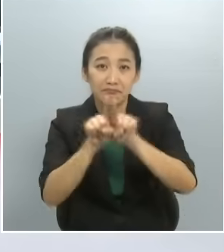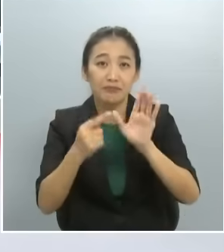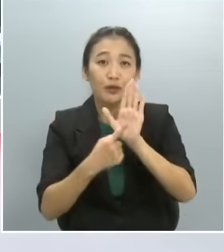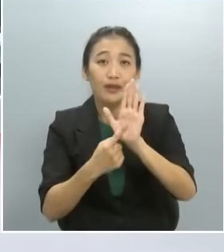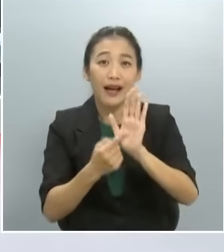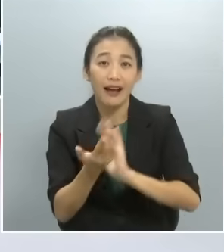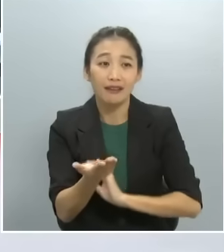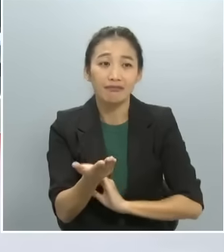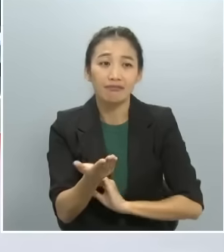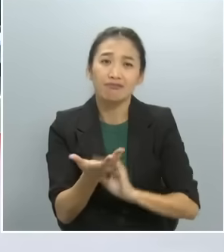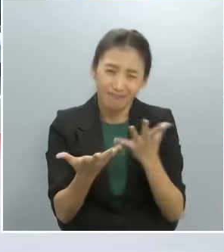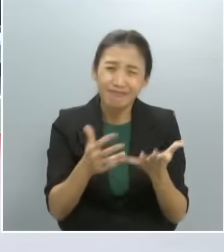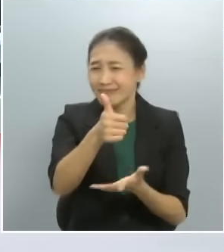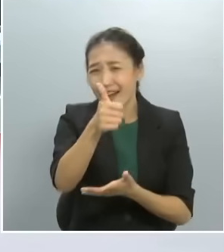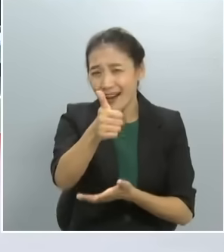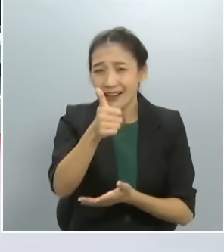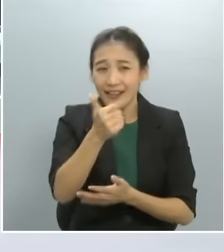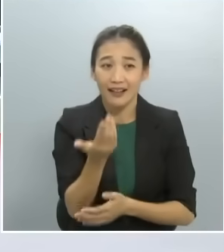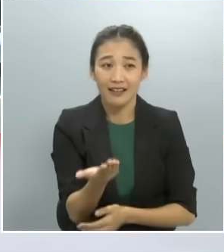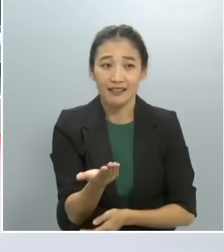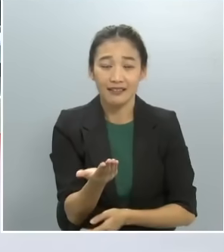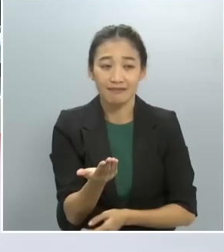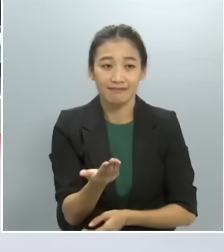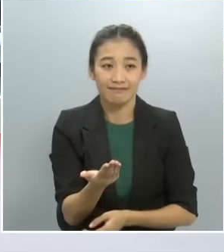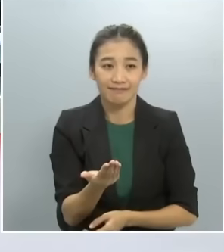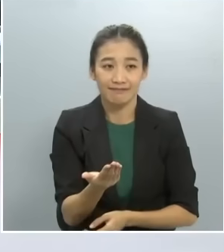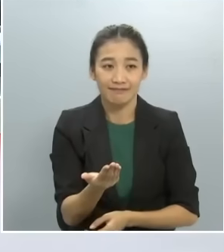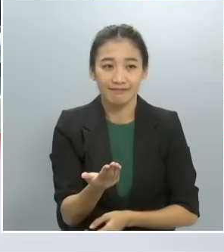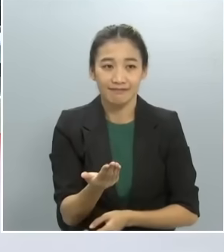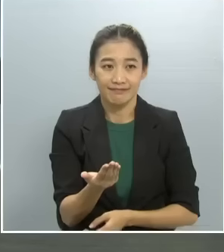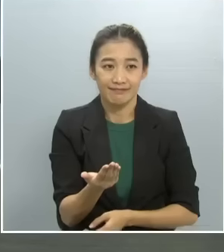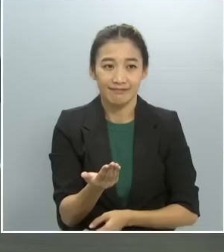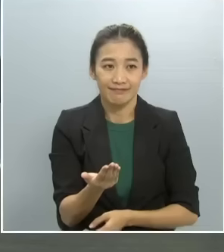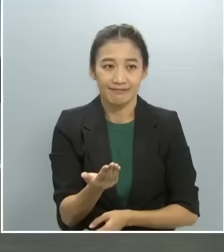ถ้วยแบบอื่นที่ไม่เหมือนของต้นฉบับค่ะ